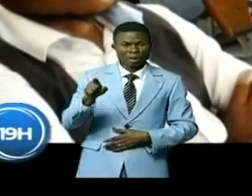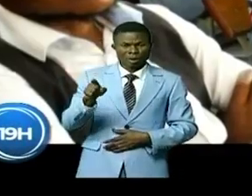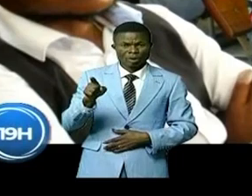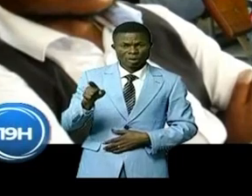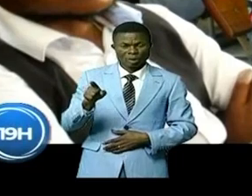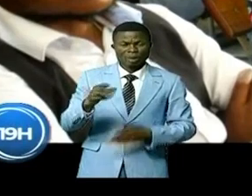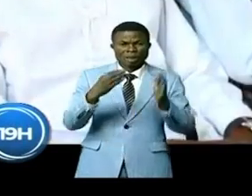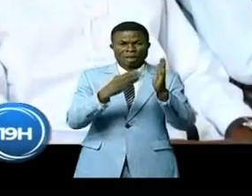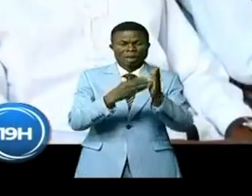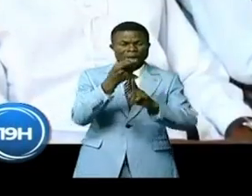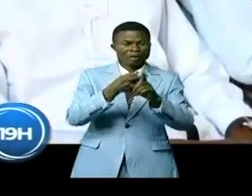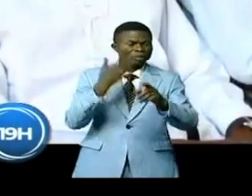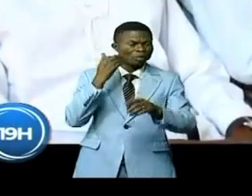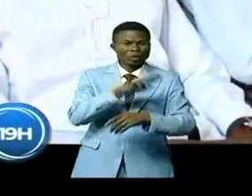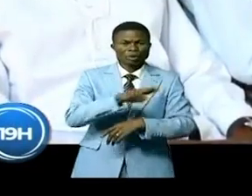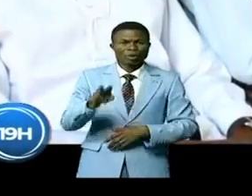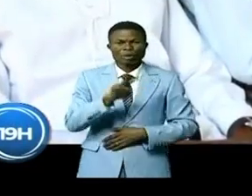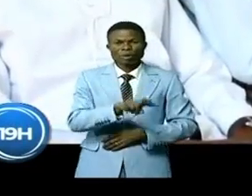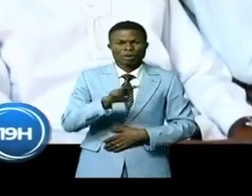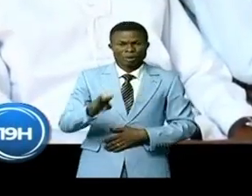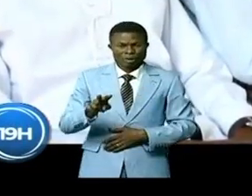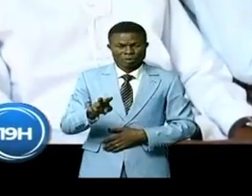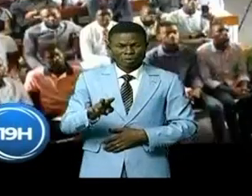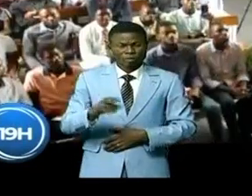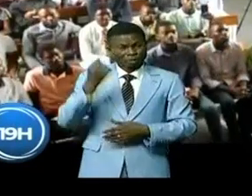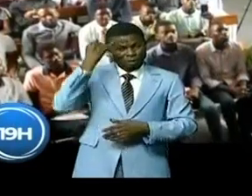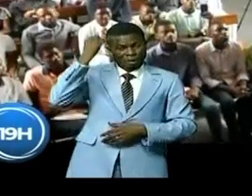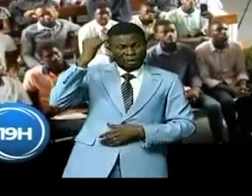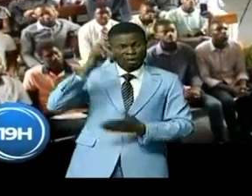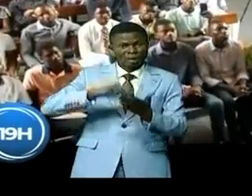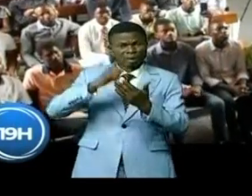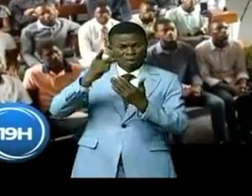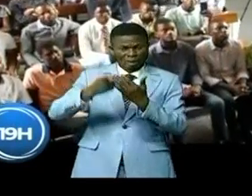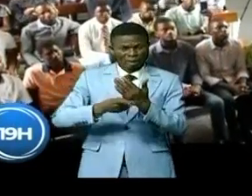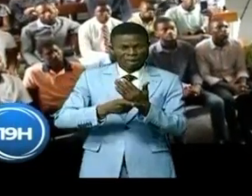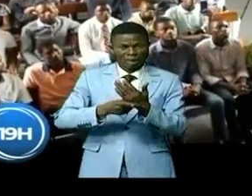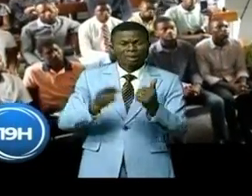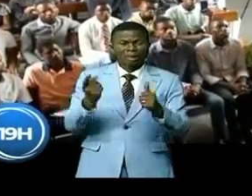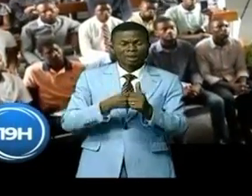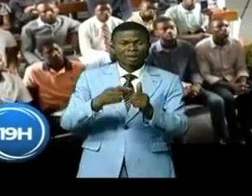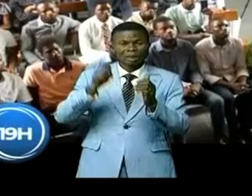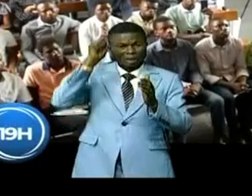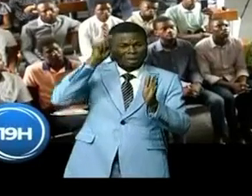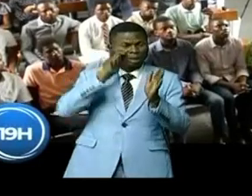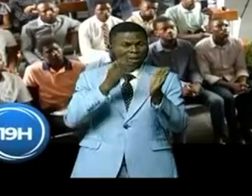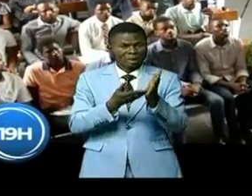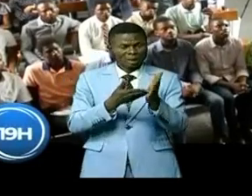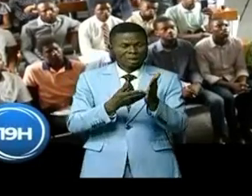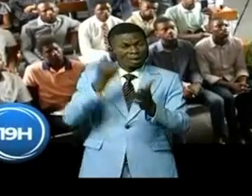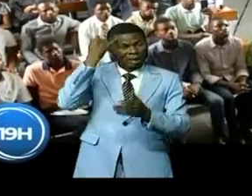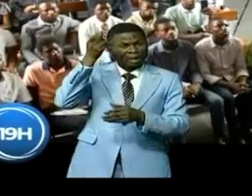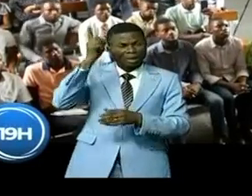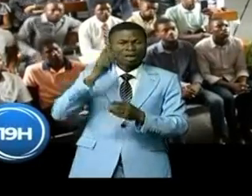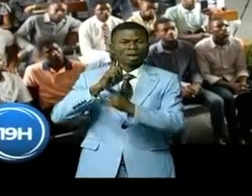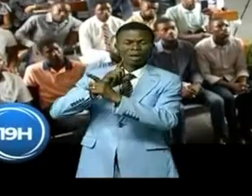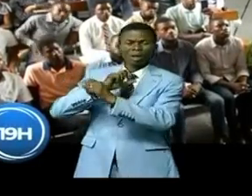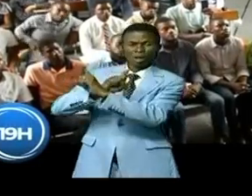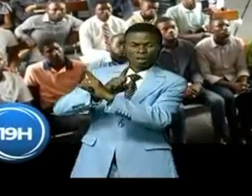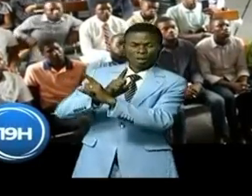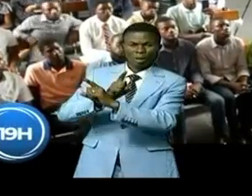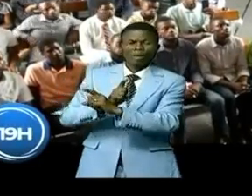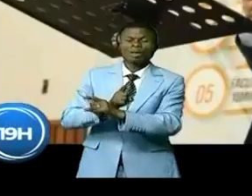le 9 juin 2022. Sans l'ambition de cibler qui que ce soit, ces textes visent seulement la protection de